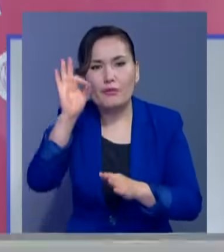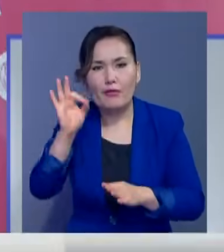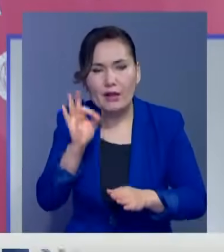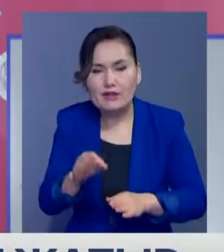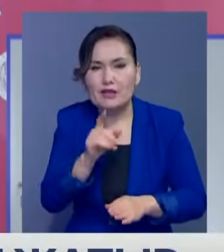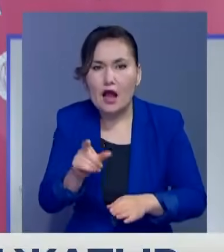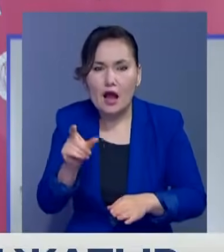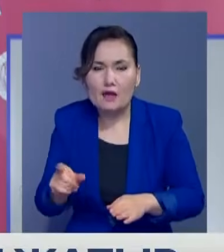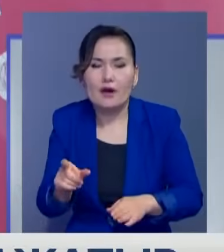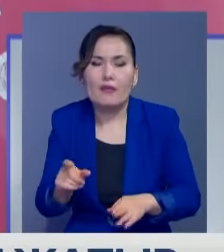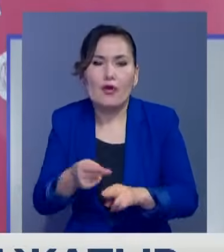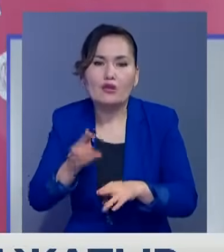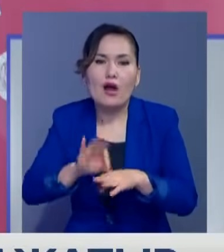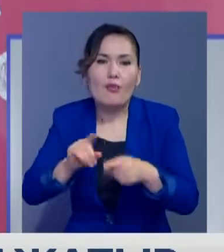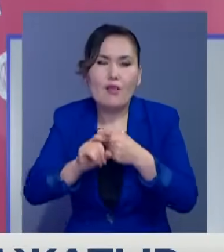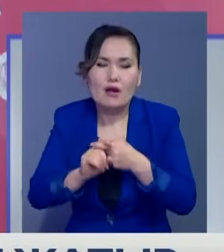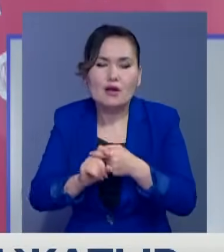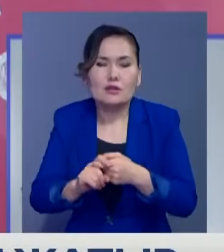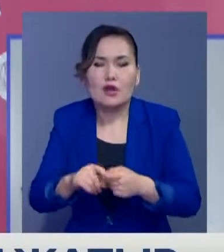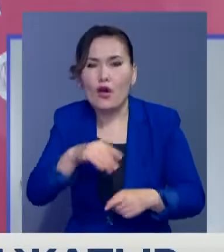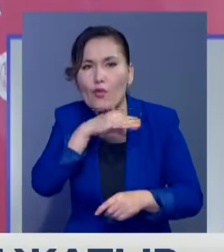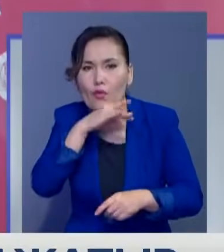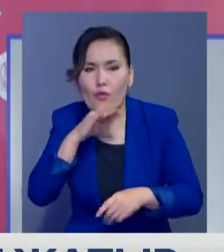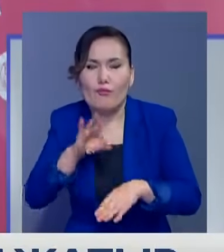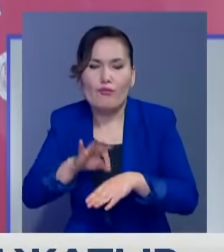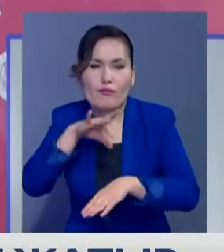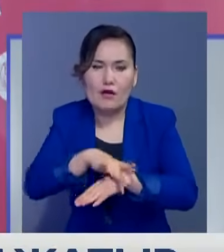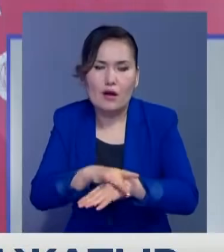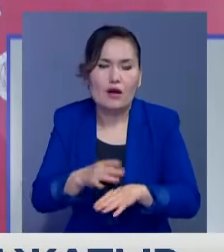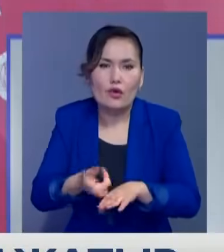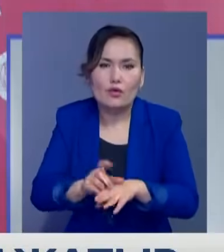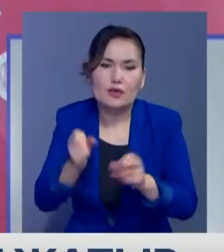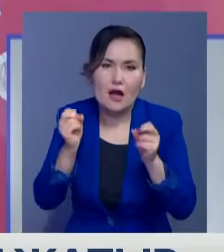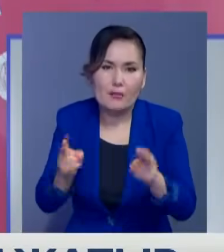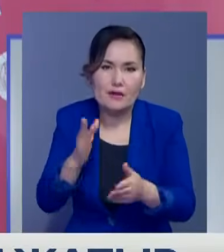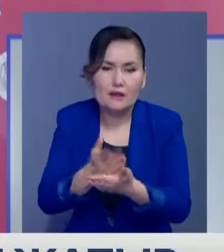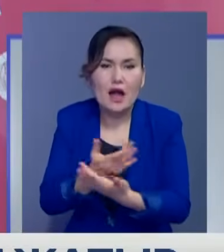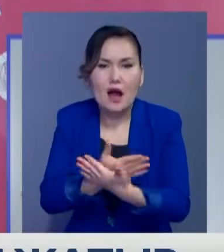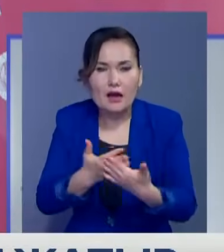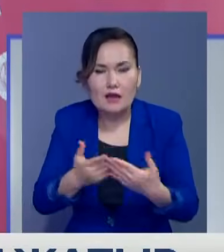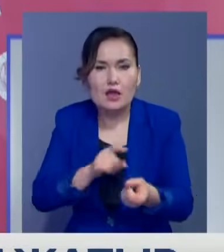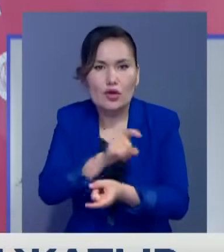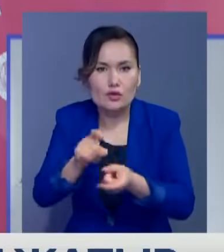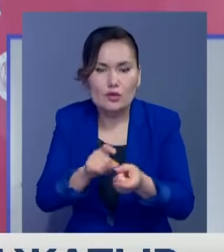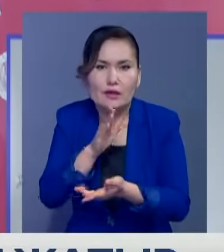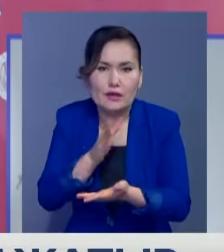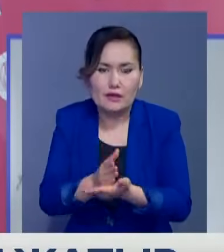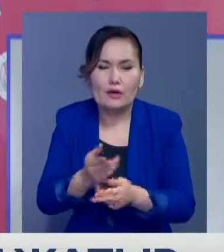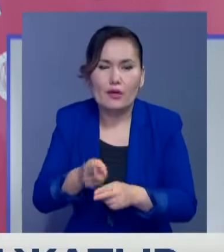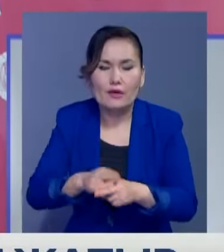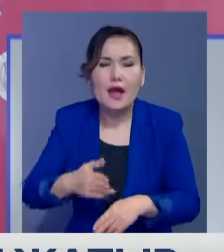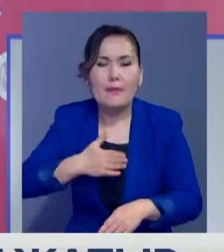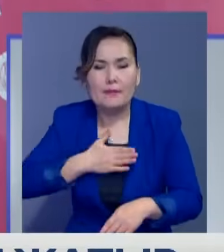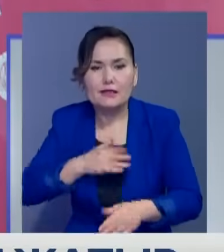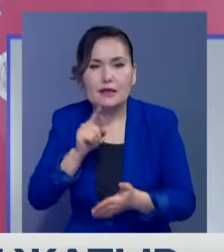деп есептейді. Бұдан адамның иммунитеті мықты болып, ауру тіптен жоғалуы мүмкін дегенде пікірлер айтылып жатыр. кім не айтса да, тек